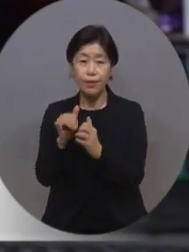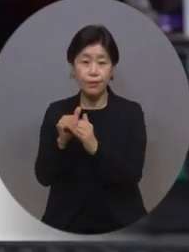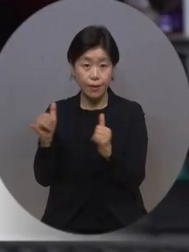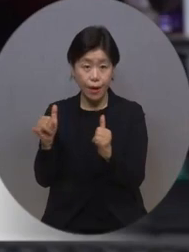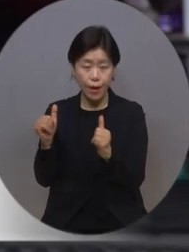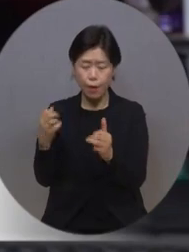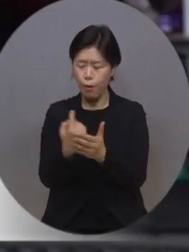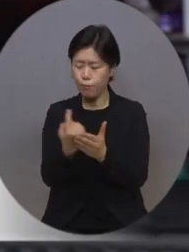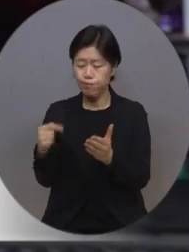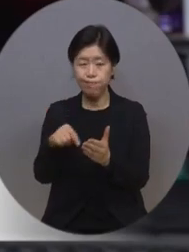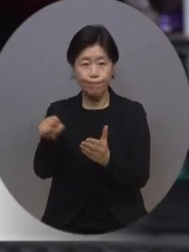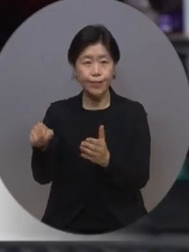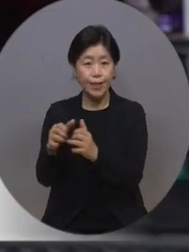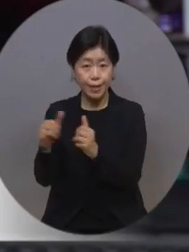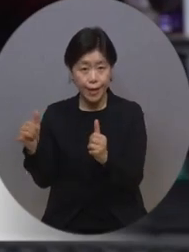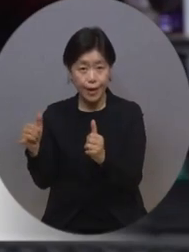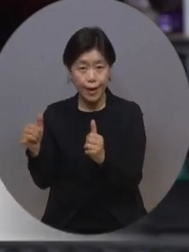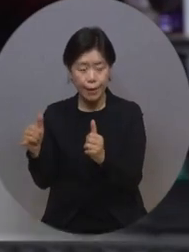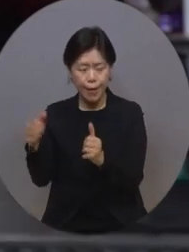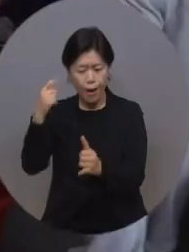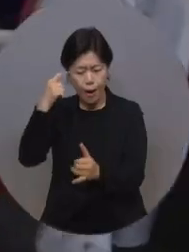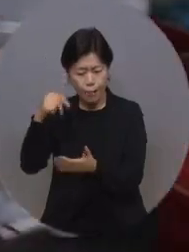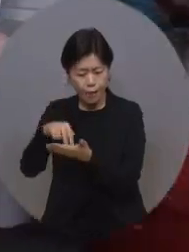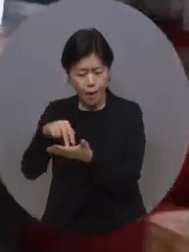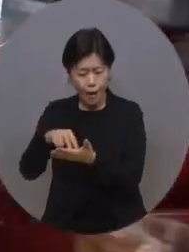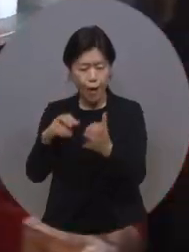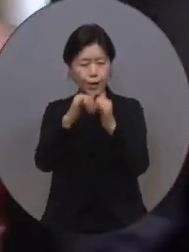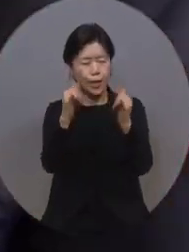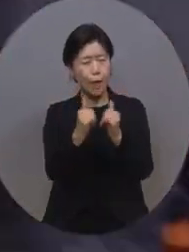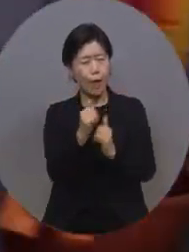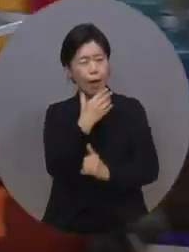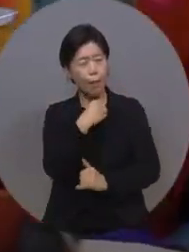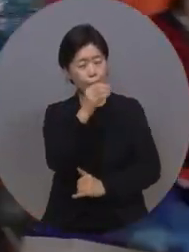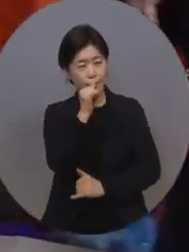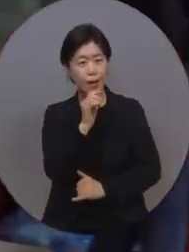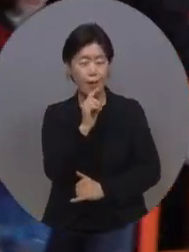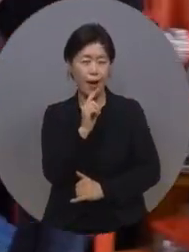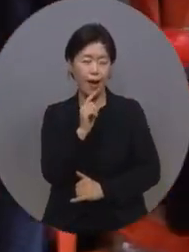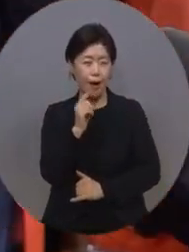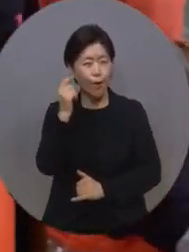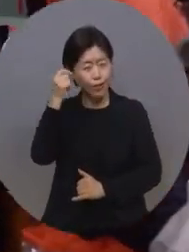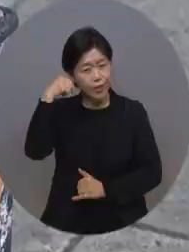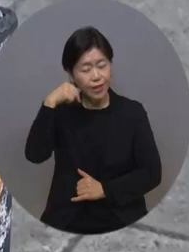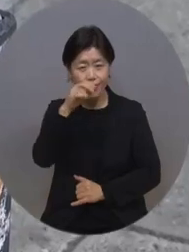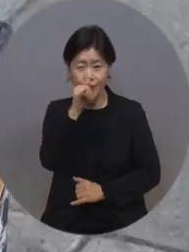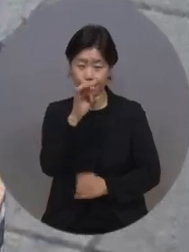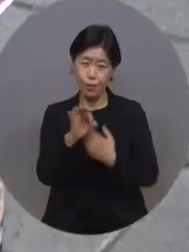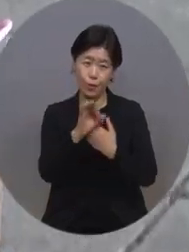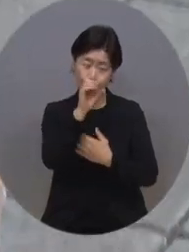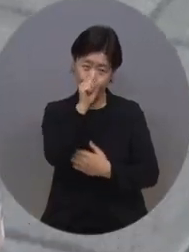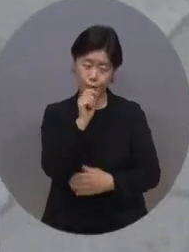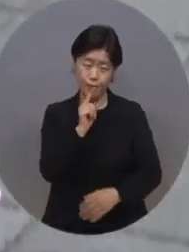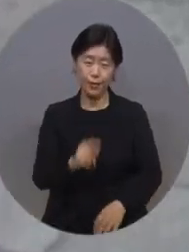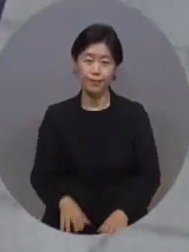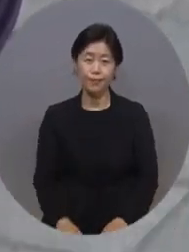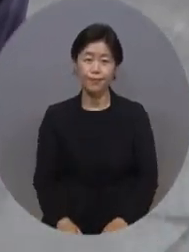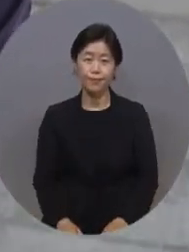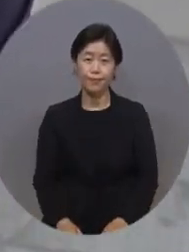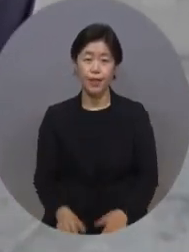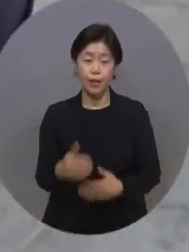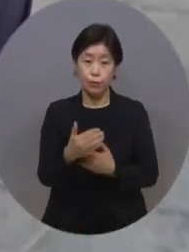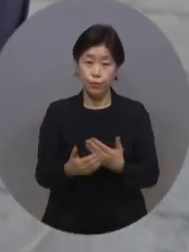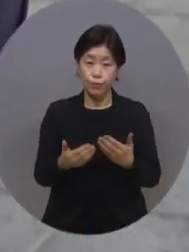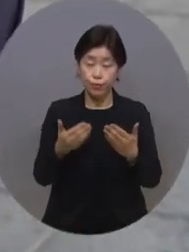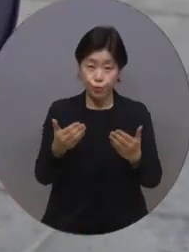장애인들, 소외된 이웃들이 그래도 우리 사회가 살아볼 만하다. 오랜만에 야외에서 진행된 김장 자원봉사에 나선 참가자들은 일하는